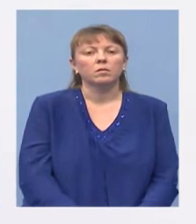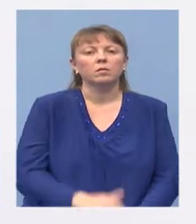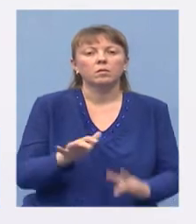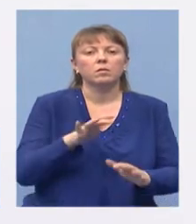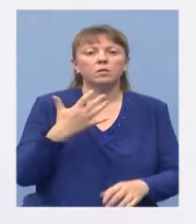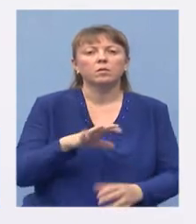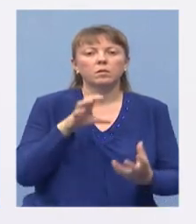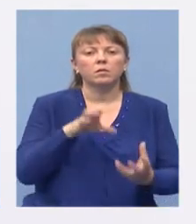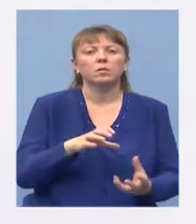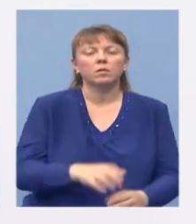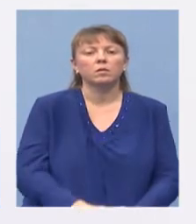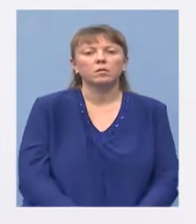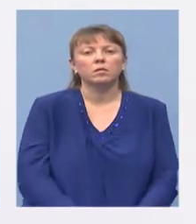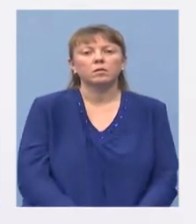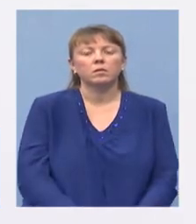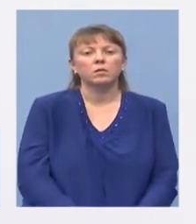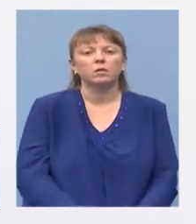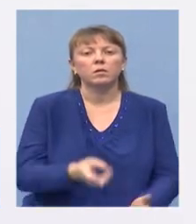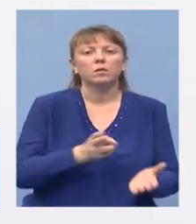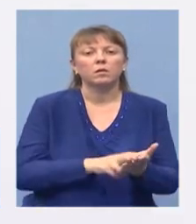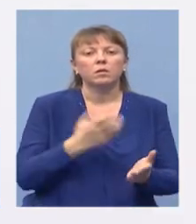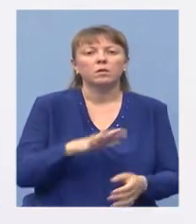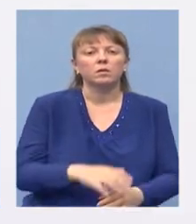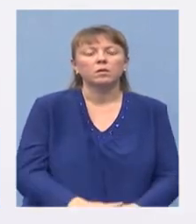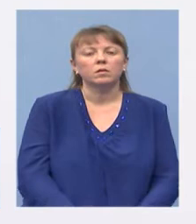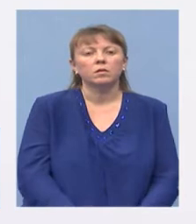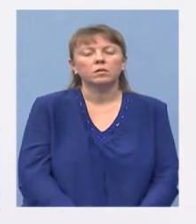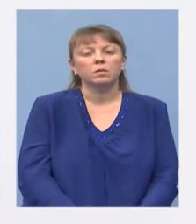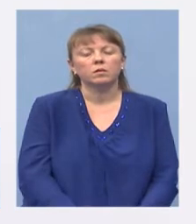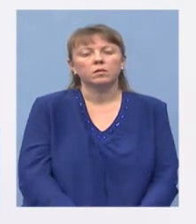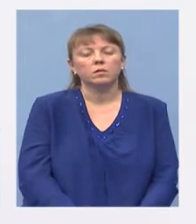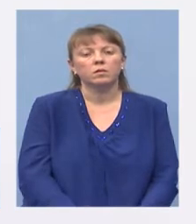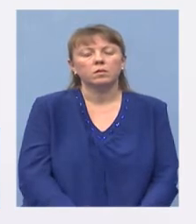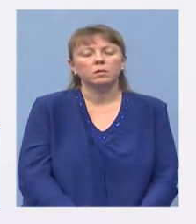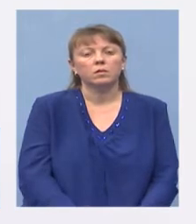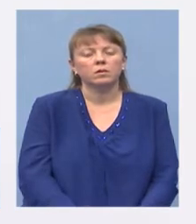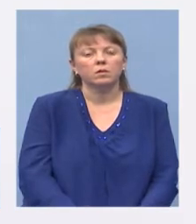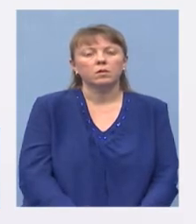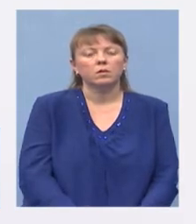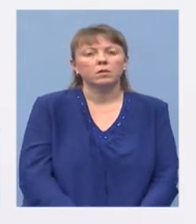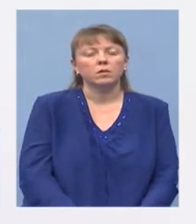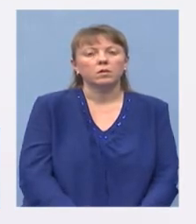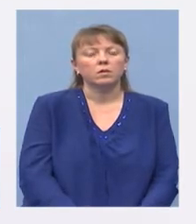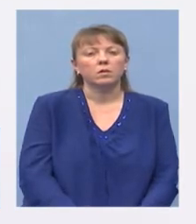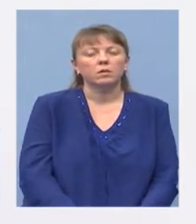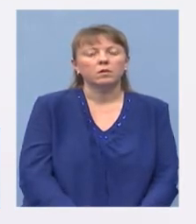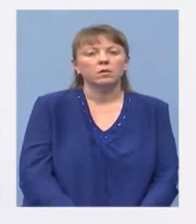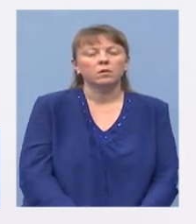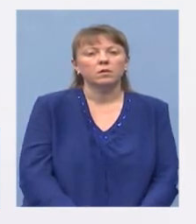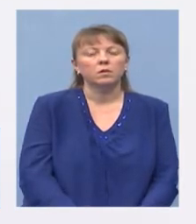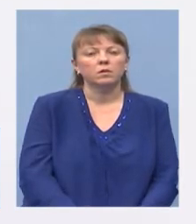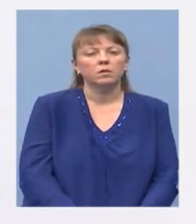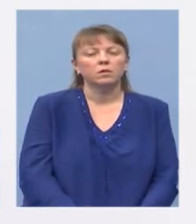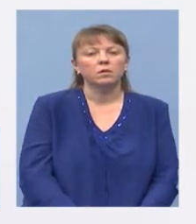переоформления автотранспорта, процессы прописки. То есть, в принципе, вот у нас направление такое,